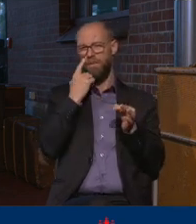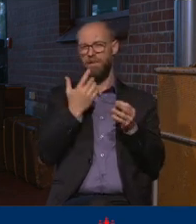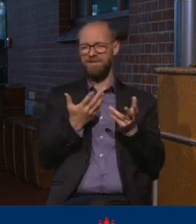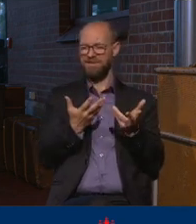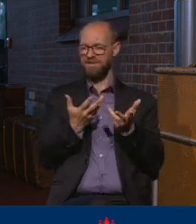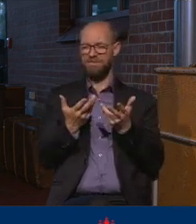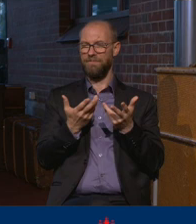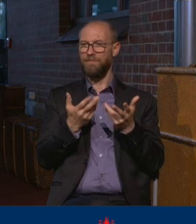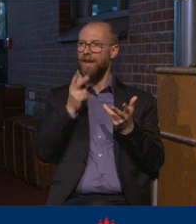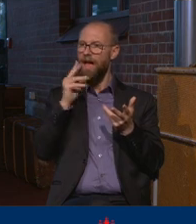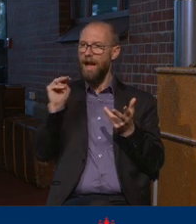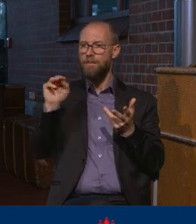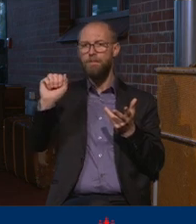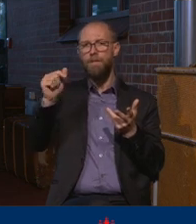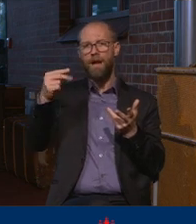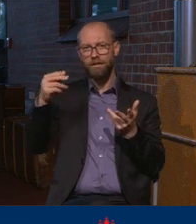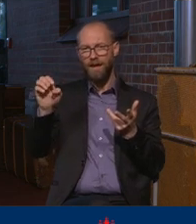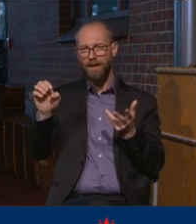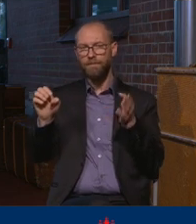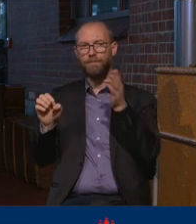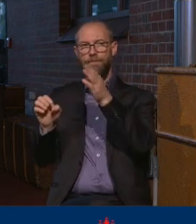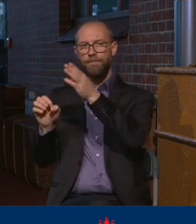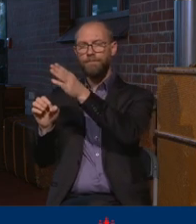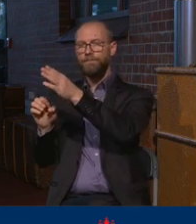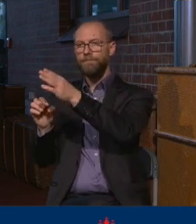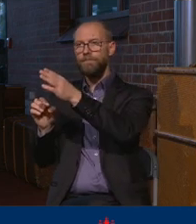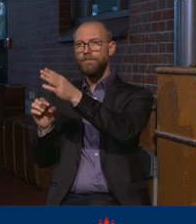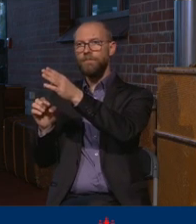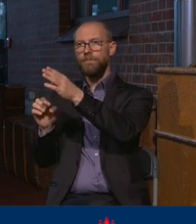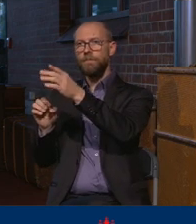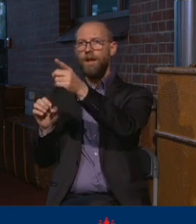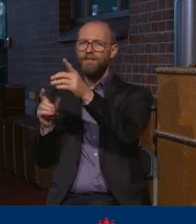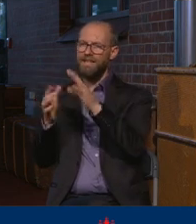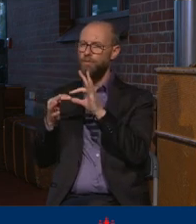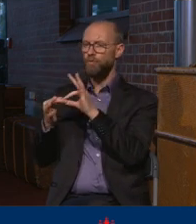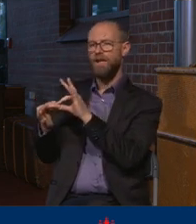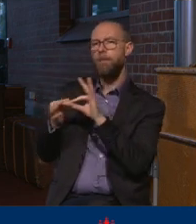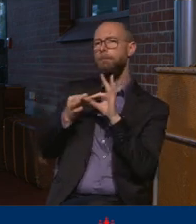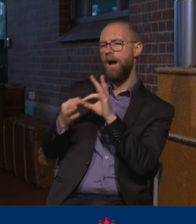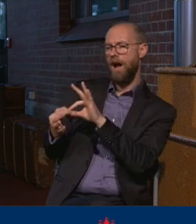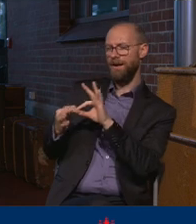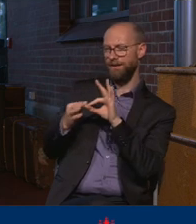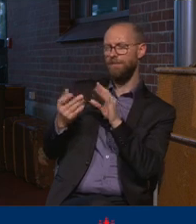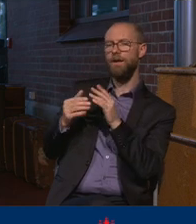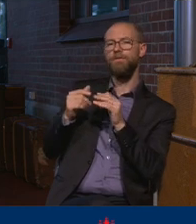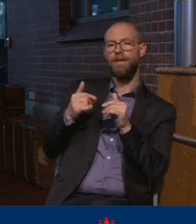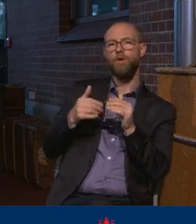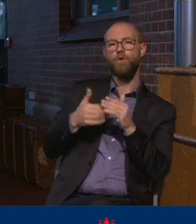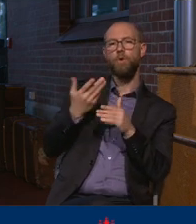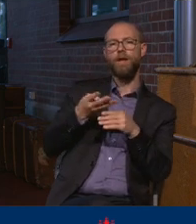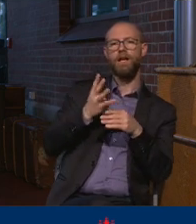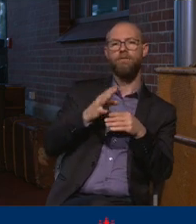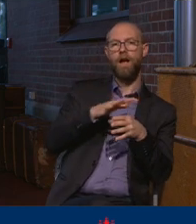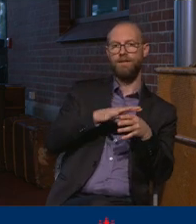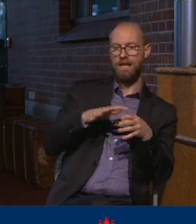heimat ich kann höchstens ich nehme an dass das so einen gewissen zusammenhang gibt wir sind ja in dem neuen quartier dass wir jetzt